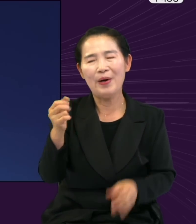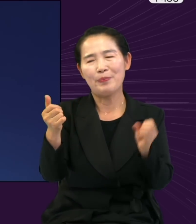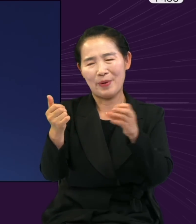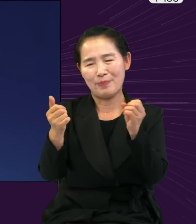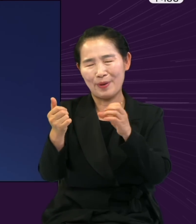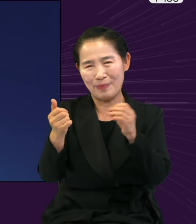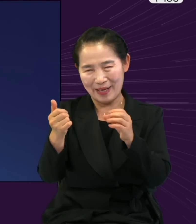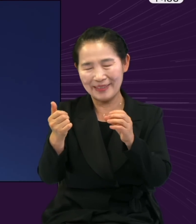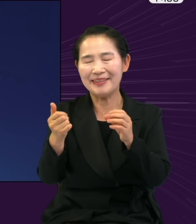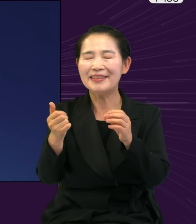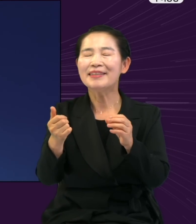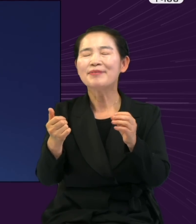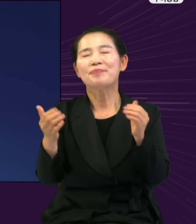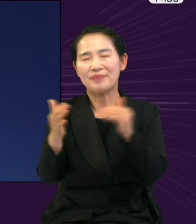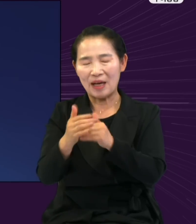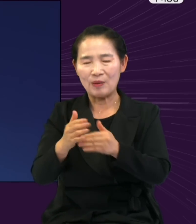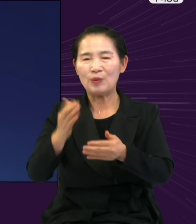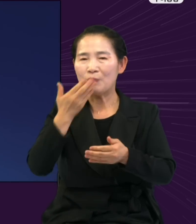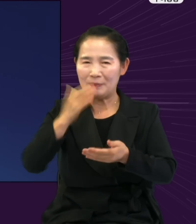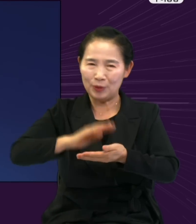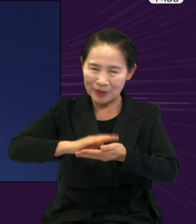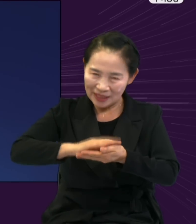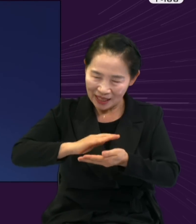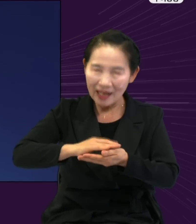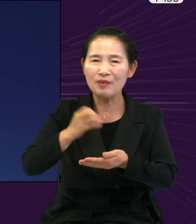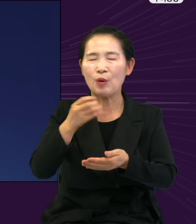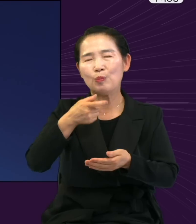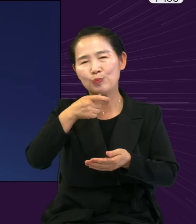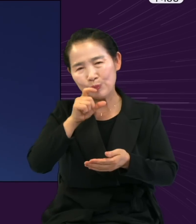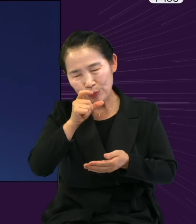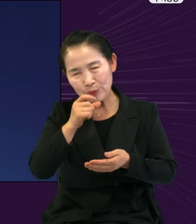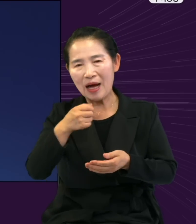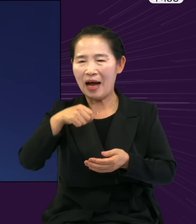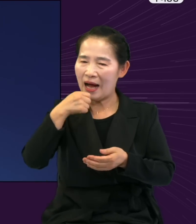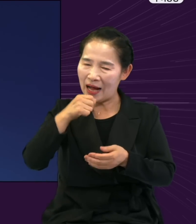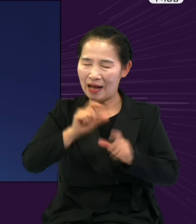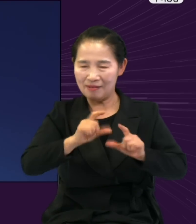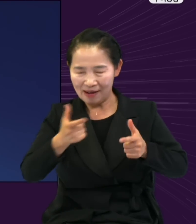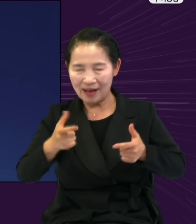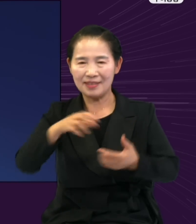도시락과 물과 잔뜩 먹을 걸 싸서 그를 보냈습니다.